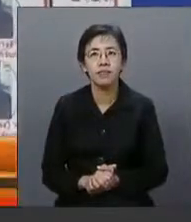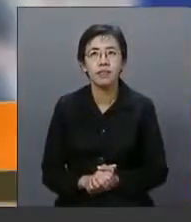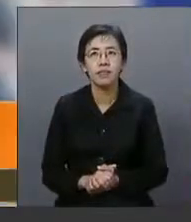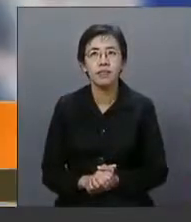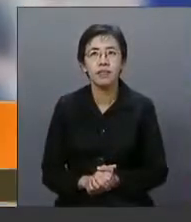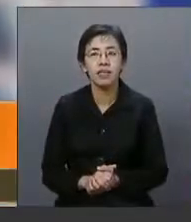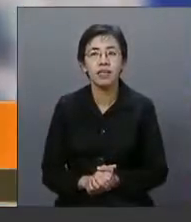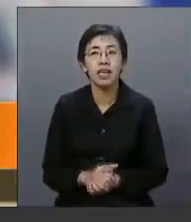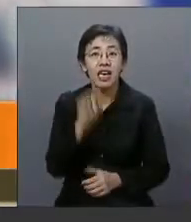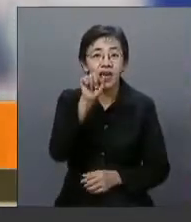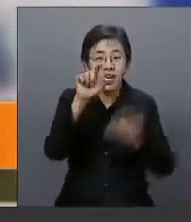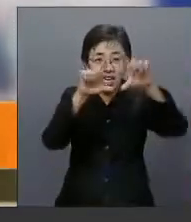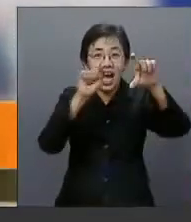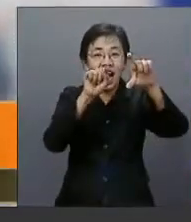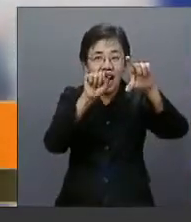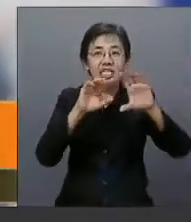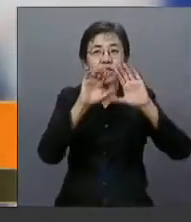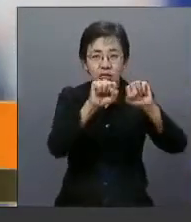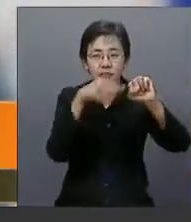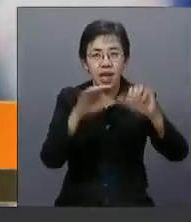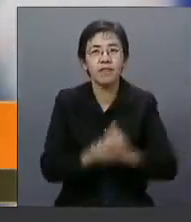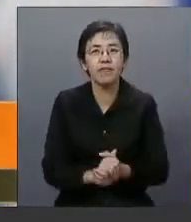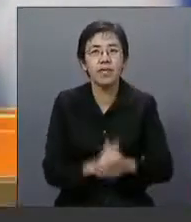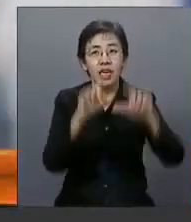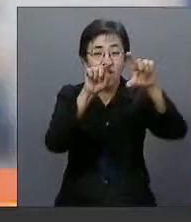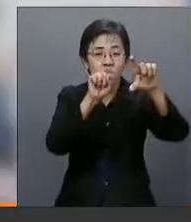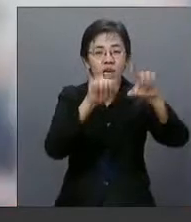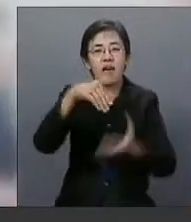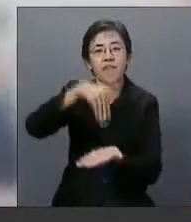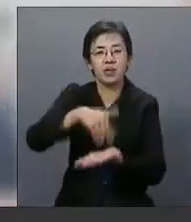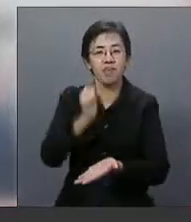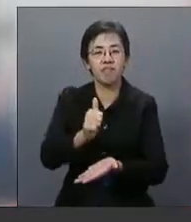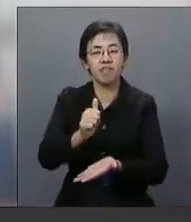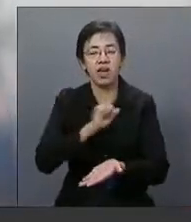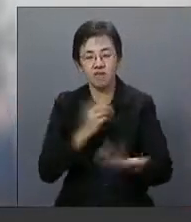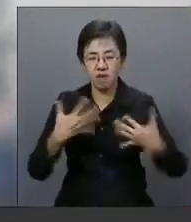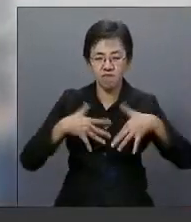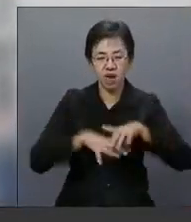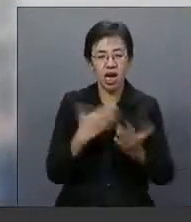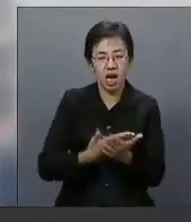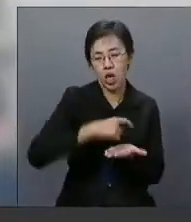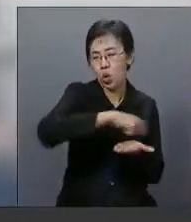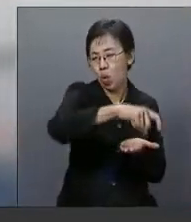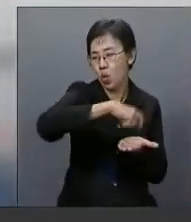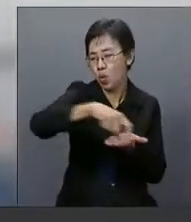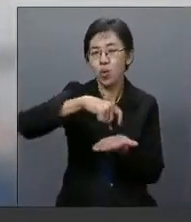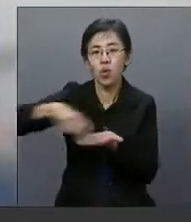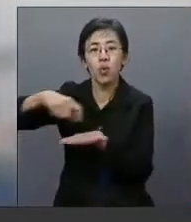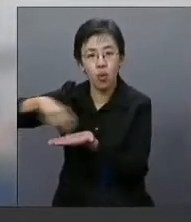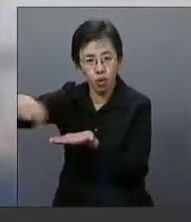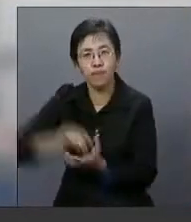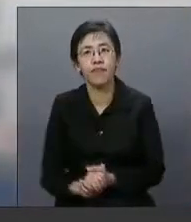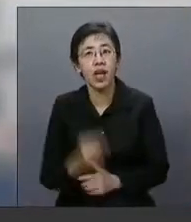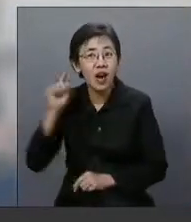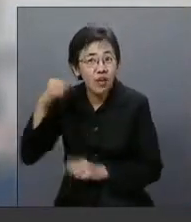นี่ยนะครับที่ถูกจับกุมแล้วเนี่ยนะครับเป็นตัวกลางใหญ่ในการโอนเงินนะครับซึ่งมีภรรย